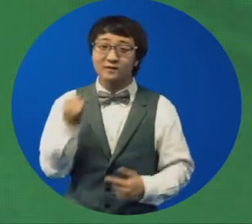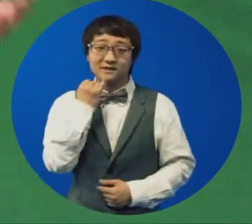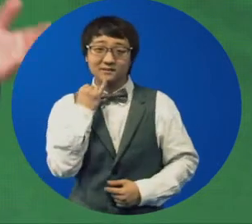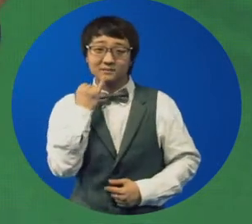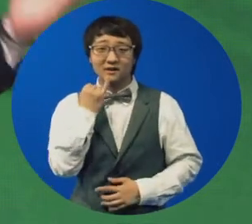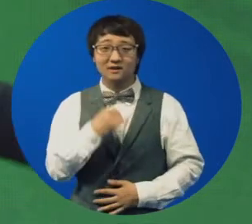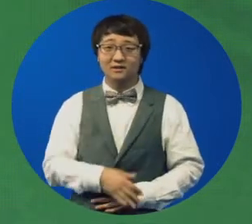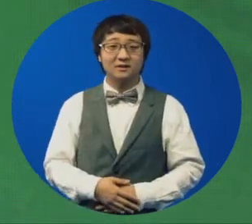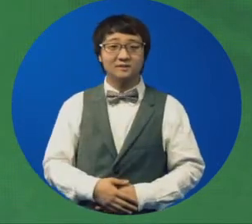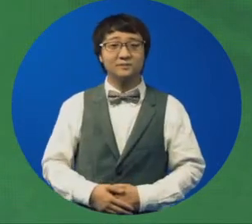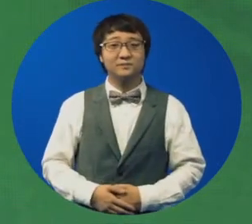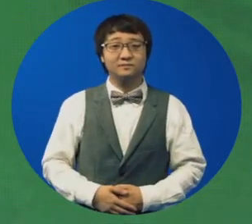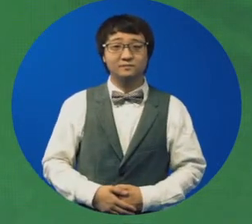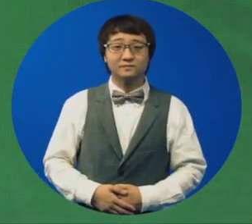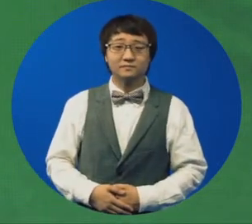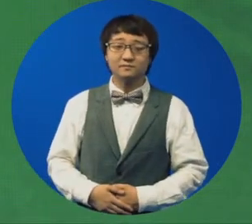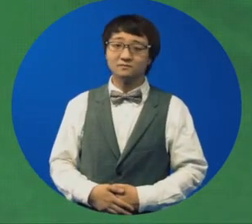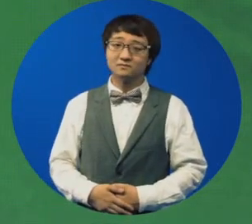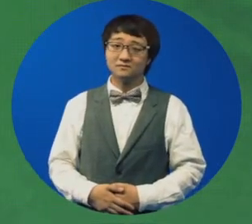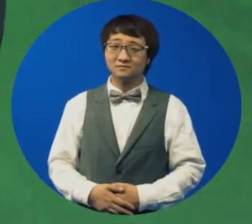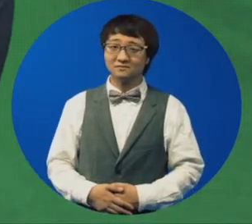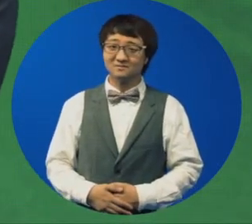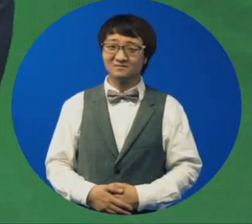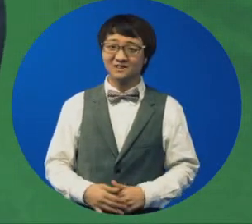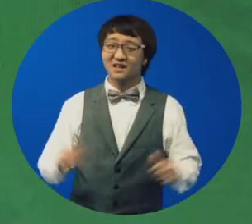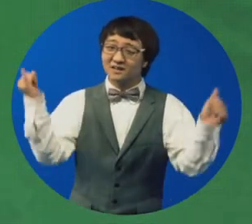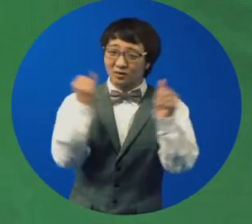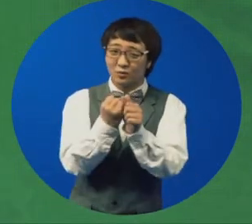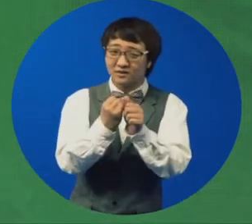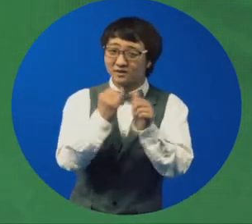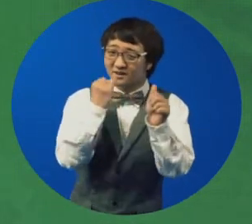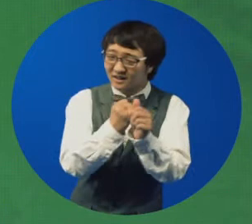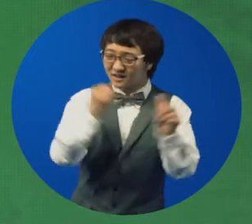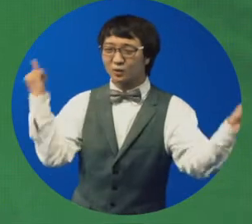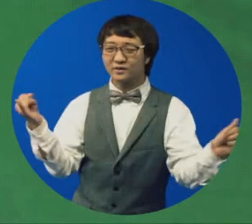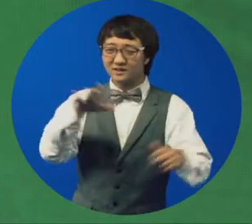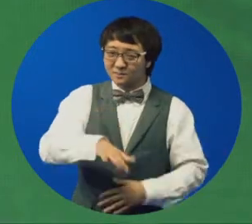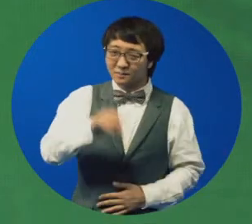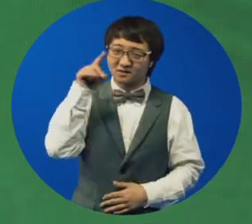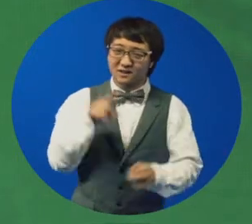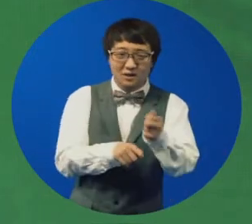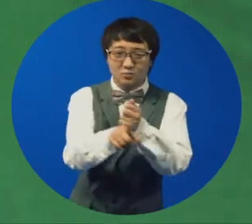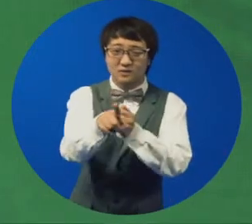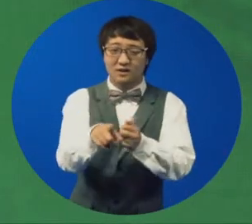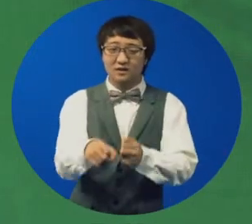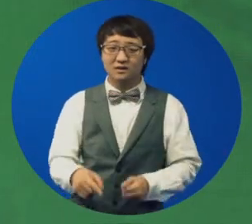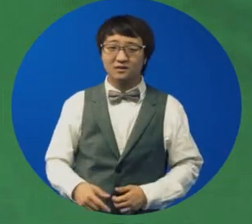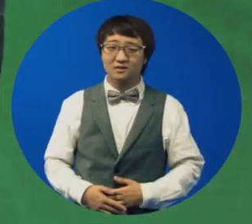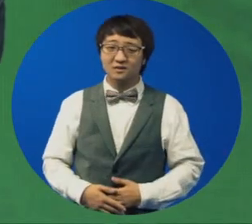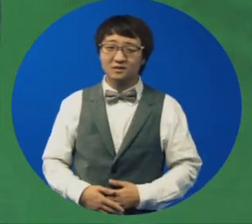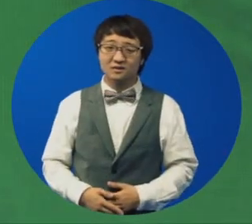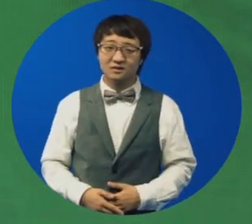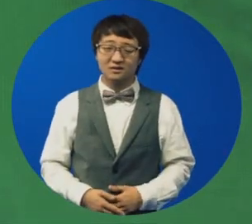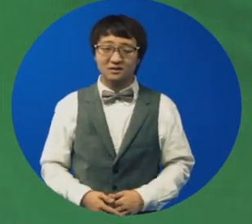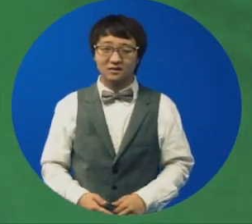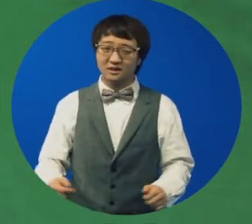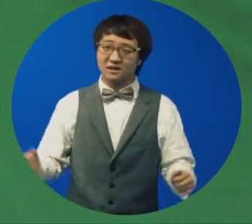잊지 마세요. 결혼은 이혼의 첫 번째 원인입니다. 통계적으로 이혼한 사람의